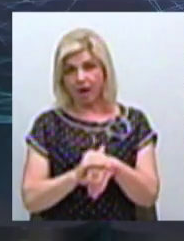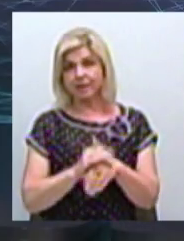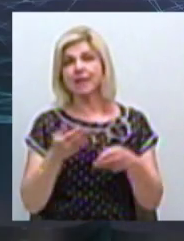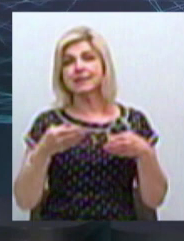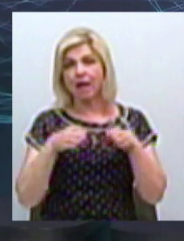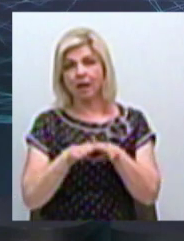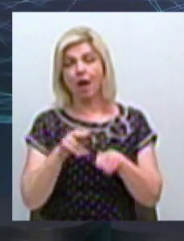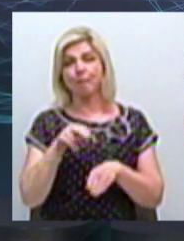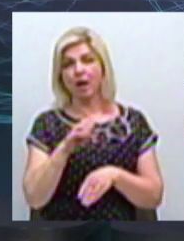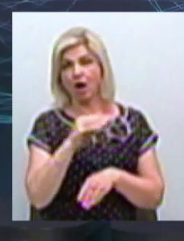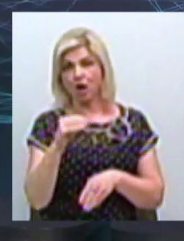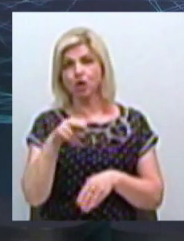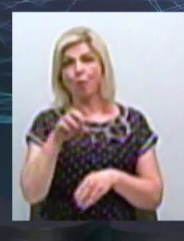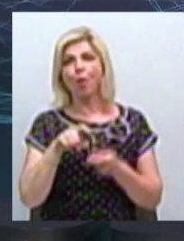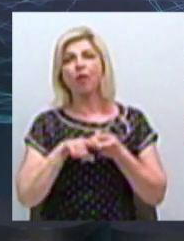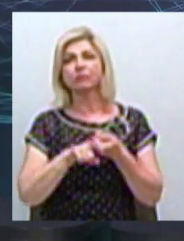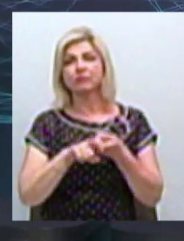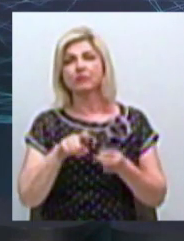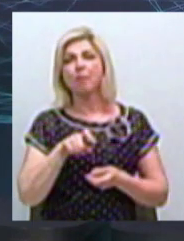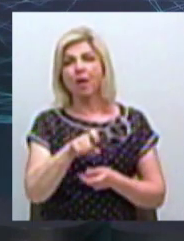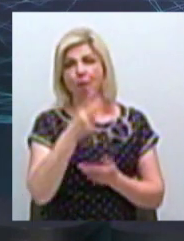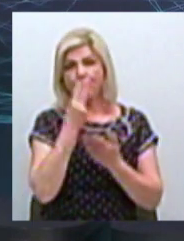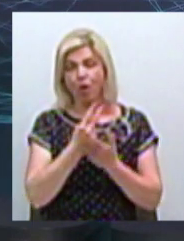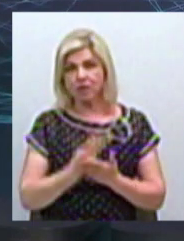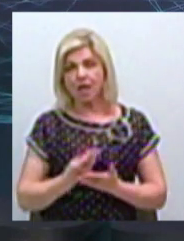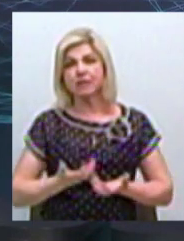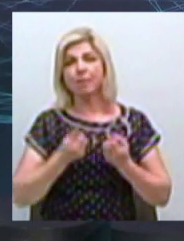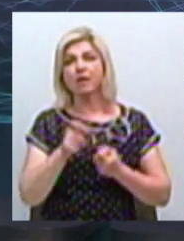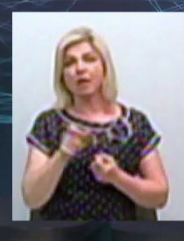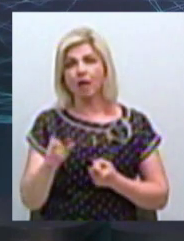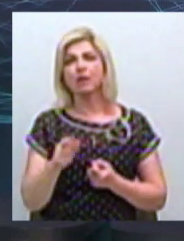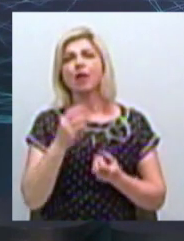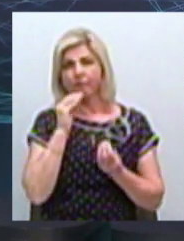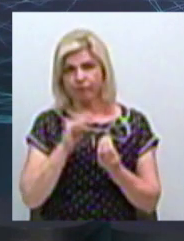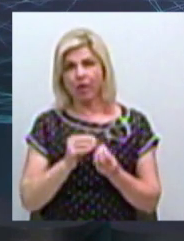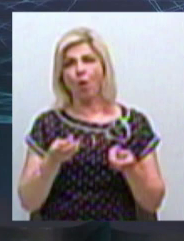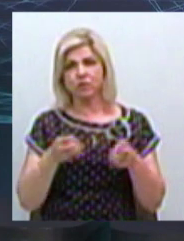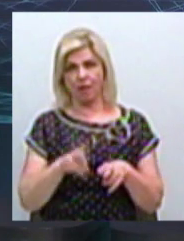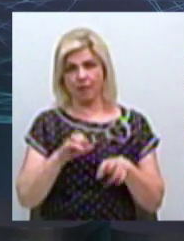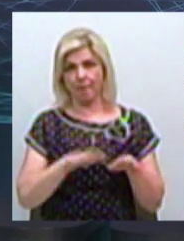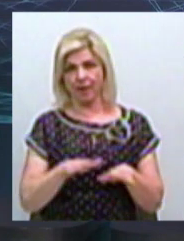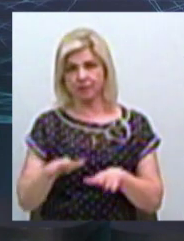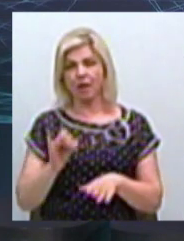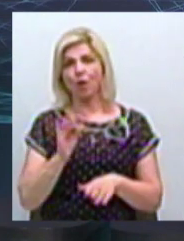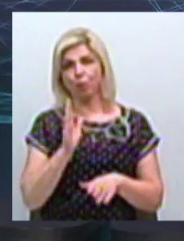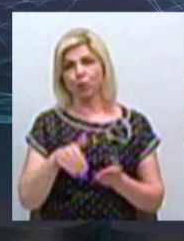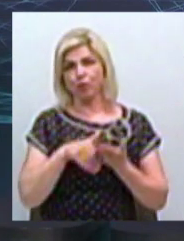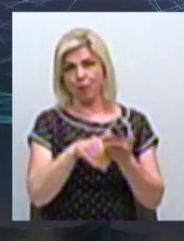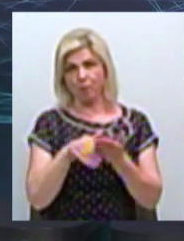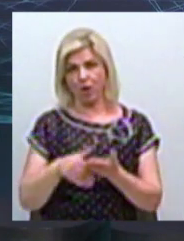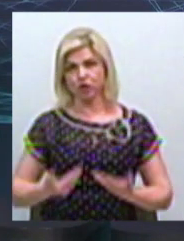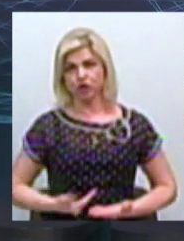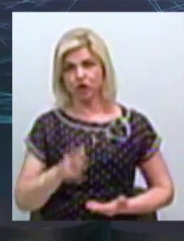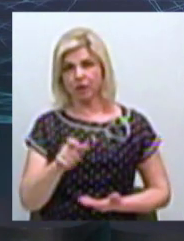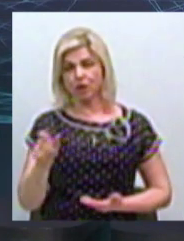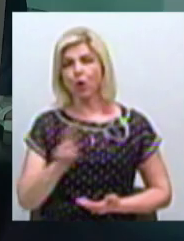закрытых пляжах по бак-показателям спасатели будут находиться на местах и будут оказывать необходимую помощь жителям, которые